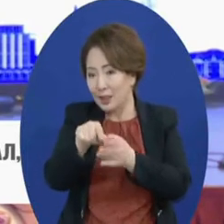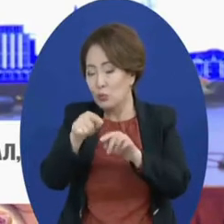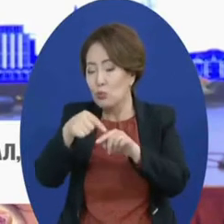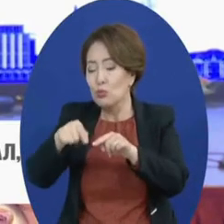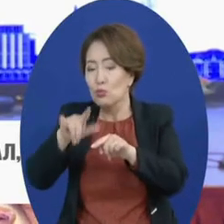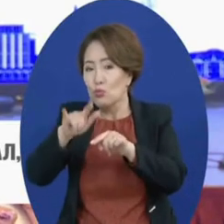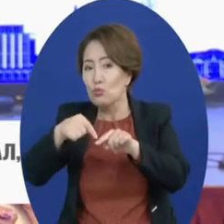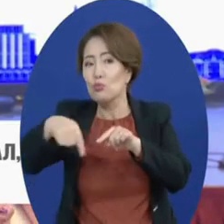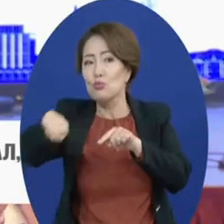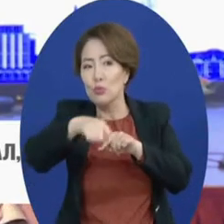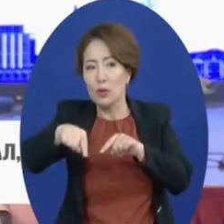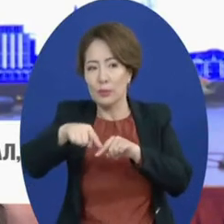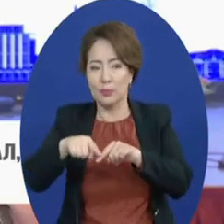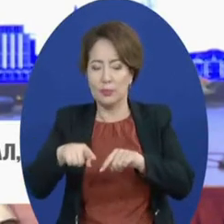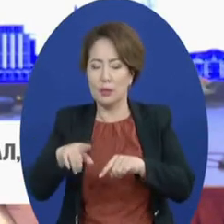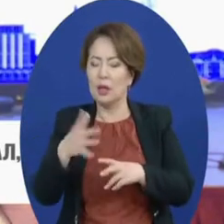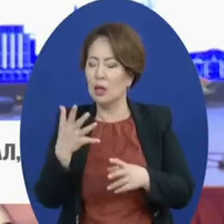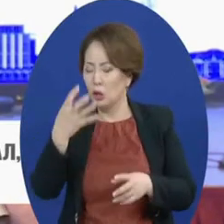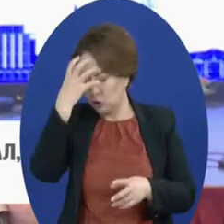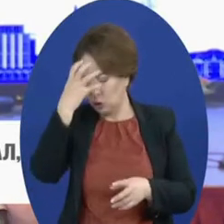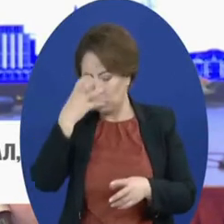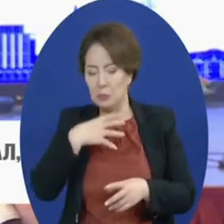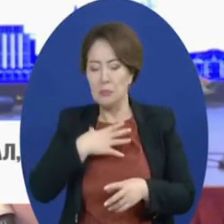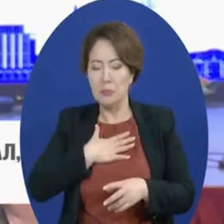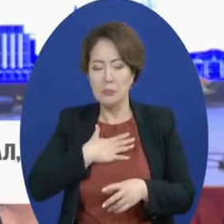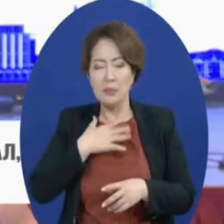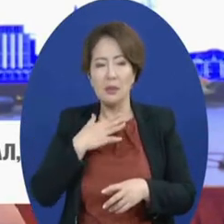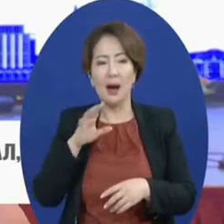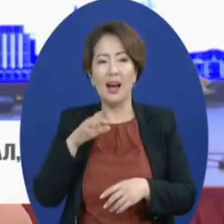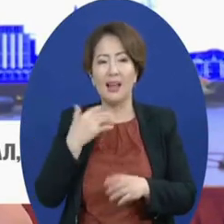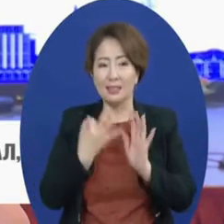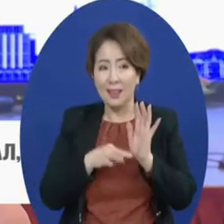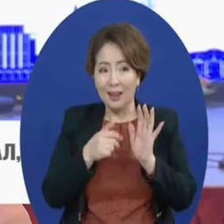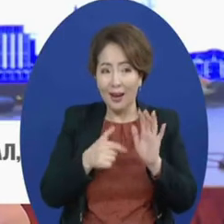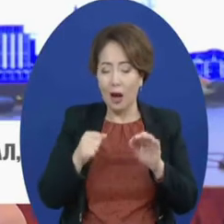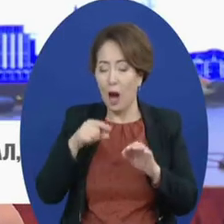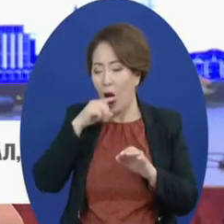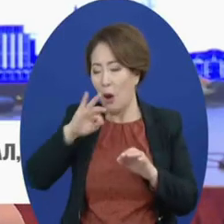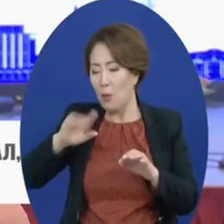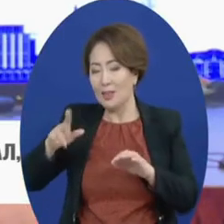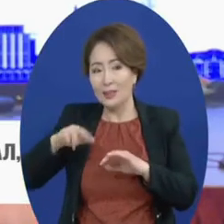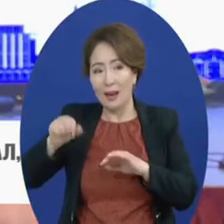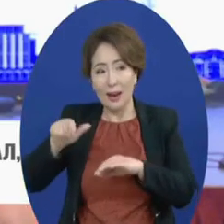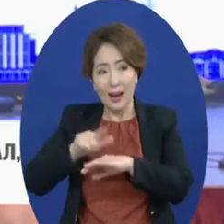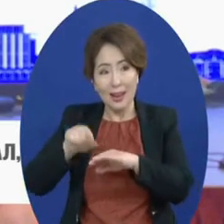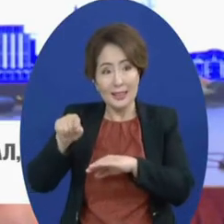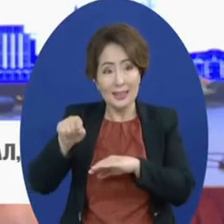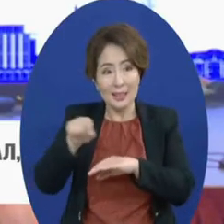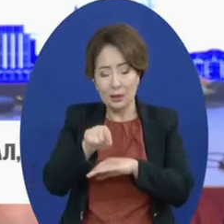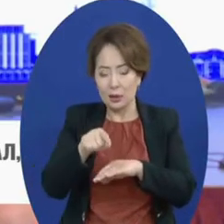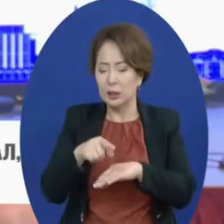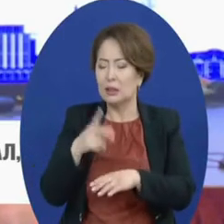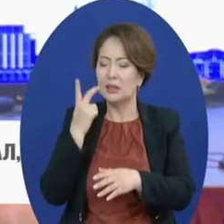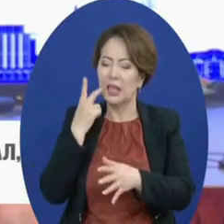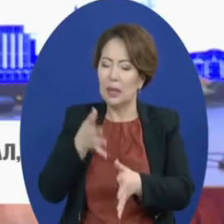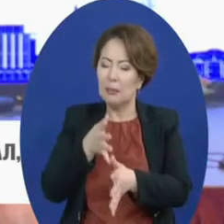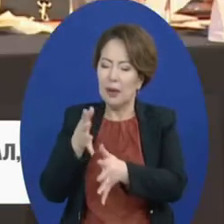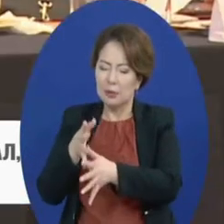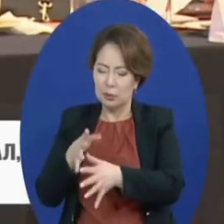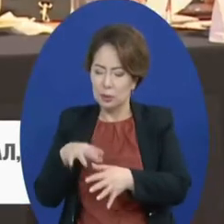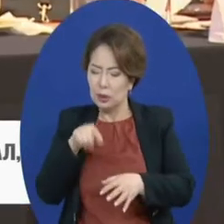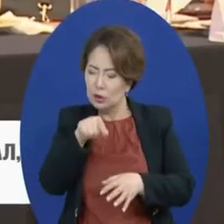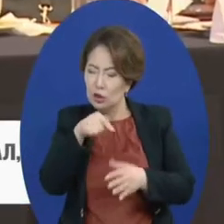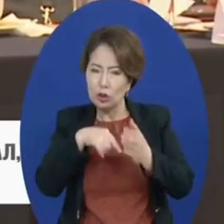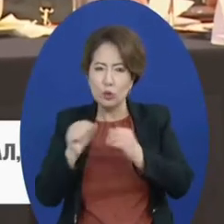байгаа төрийн мэдлэлд байгаа 80 га газар, жишээ нь Мөрөнгийн даван тэнд байгаа газар дээр бид нэ дандаа орон сууц тавихаас гад ажлын байр төрийн